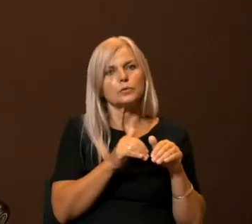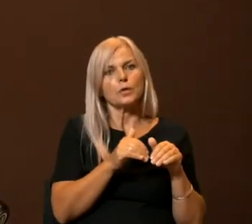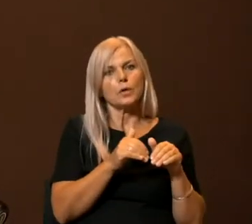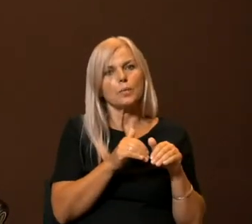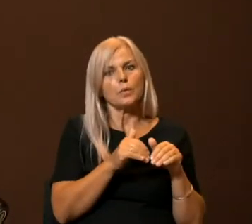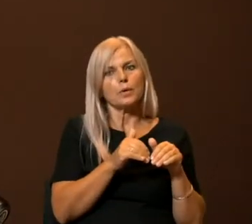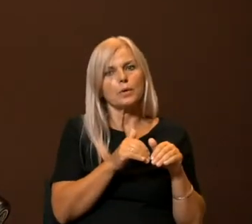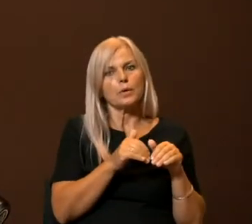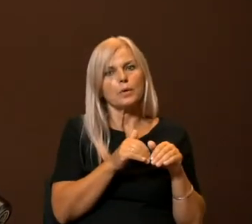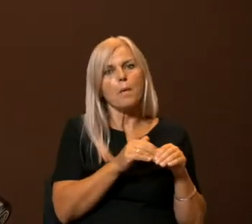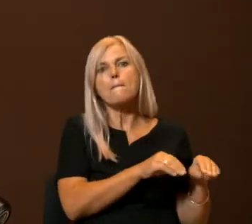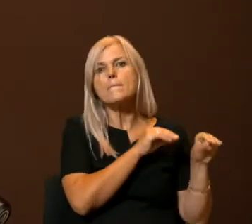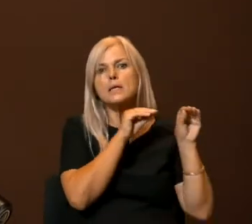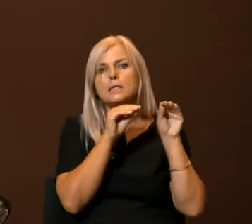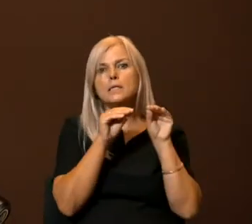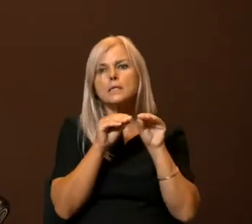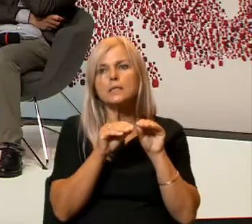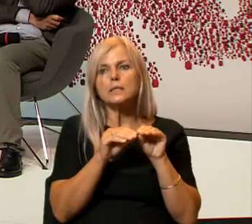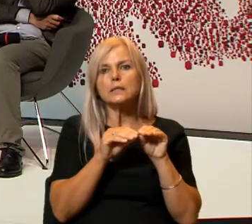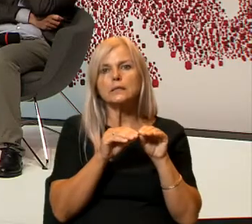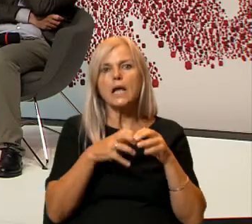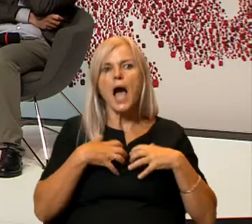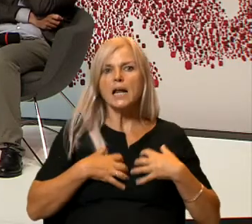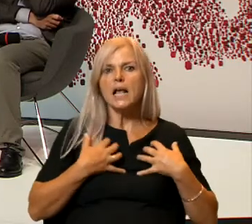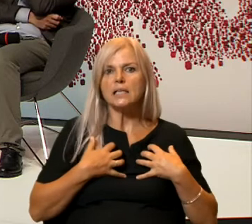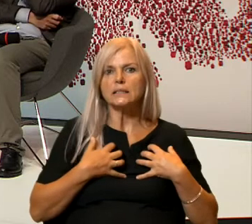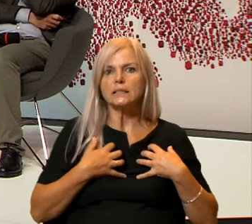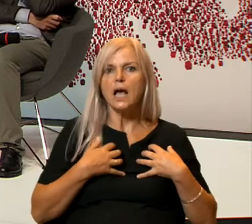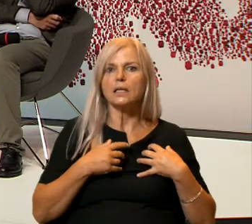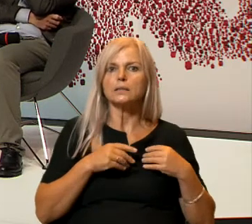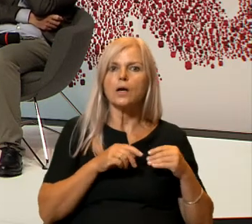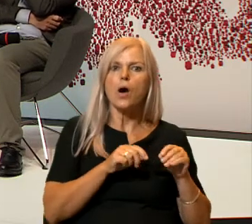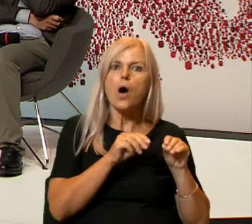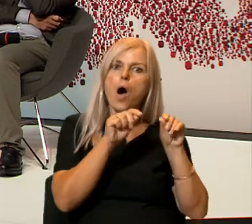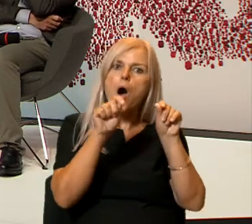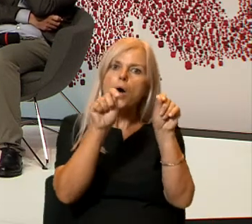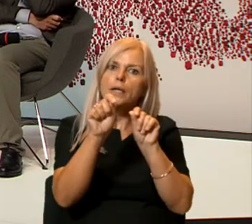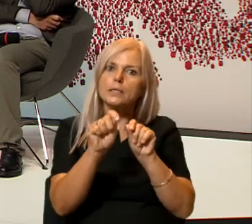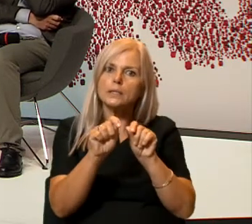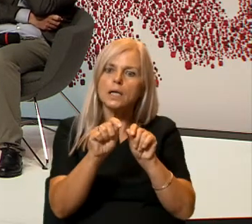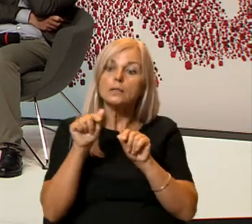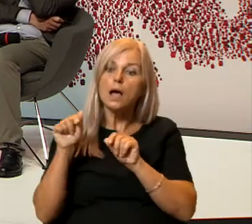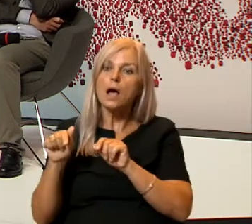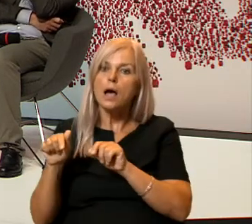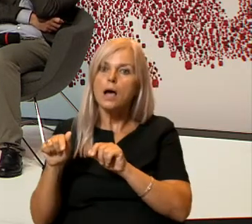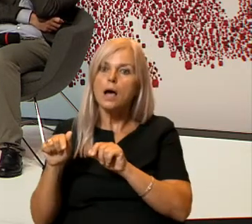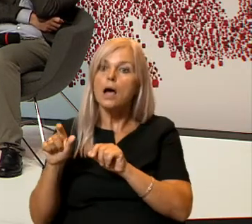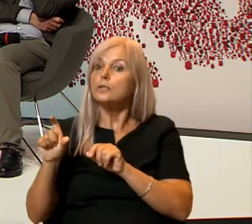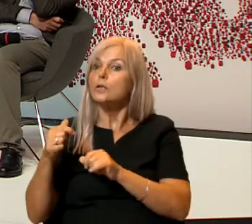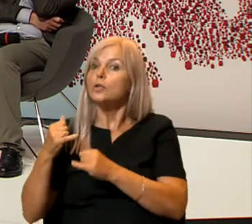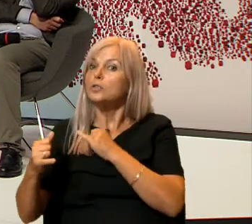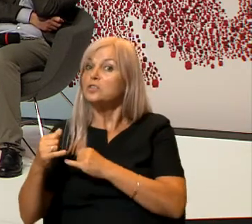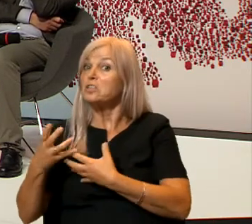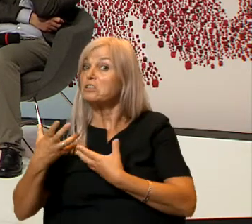przejść z trybu agresji do trybu rezonansu i co, jeżeli nie chcemy tego